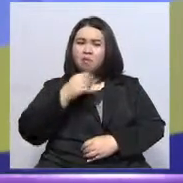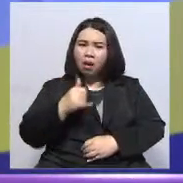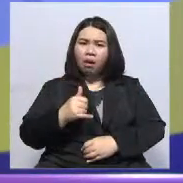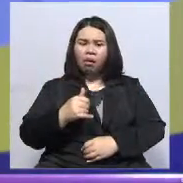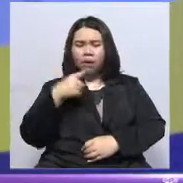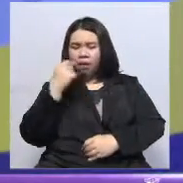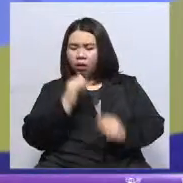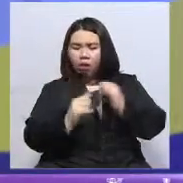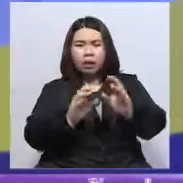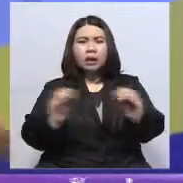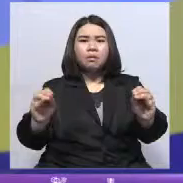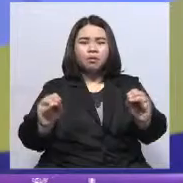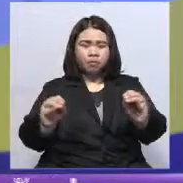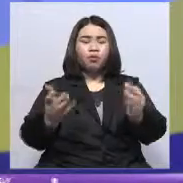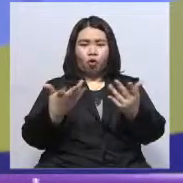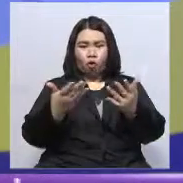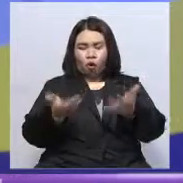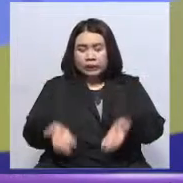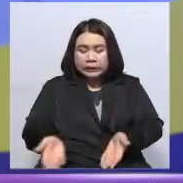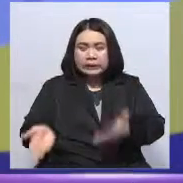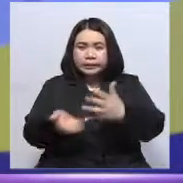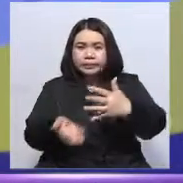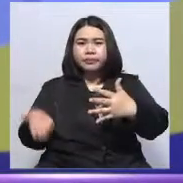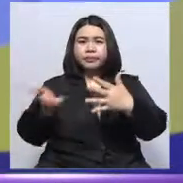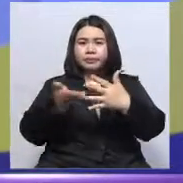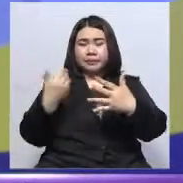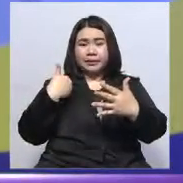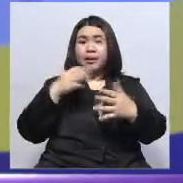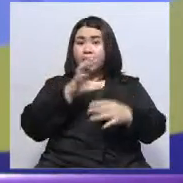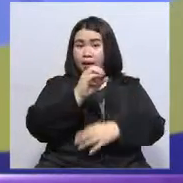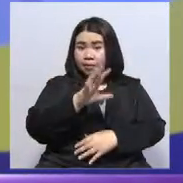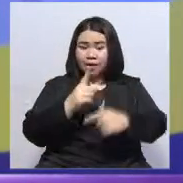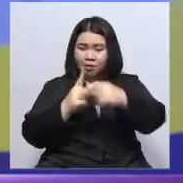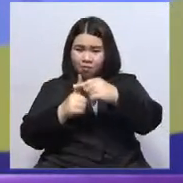ไม่ค่อยมีใครไปเลยเราก็จะดึงเขาขึ้นมาประกาศเพิ่มเพราะนั้น55บวกนั่นเอง